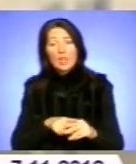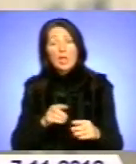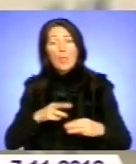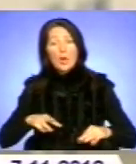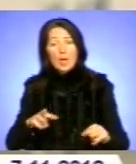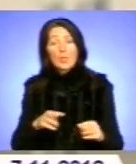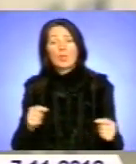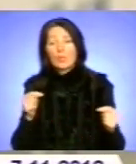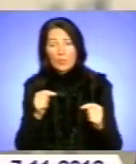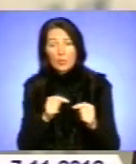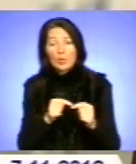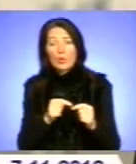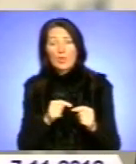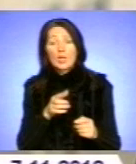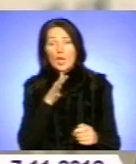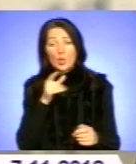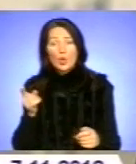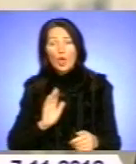встановлені строки буде працювати.